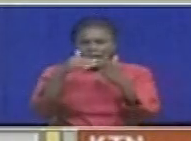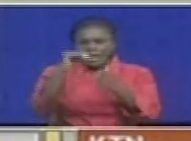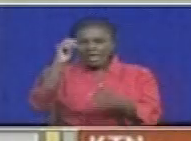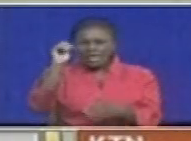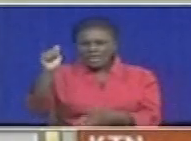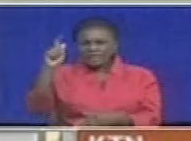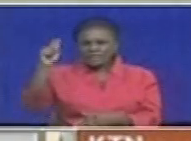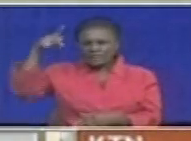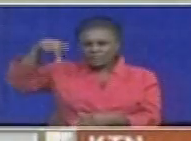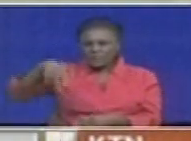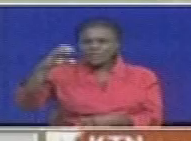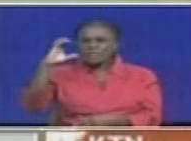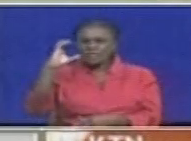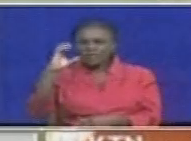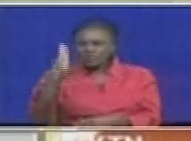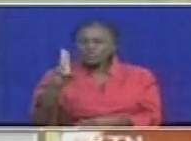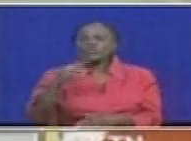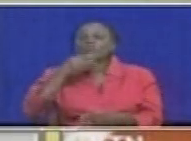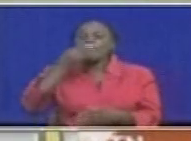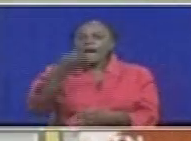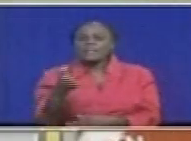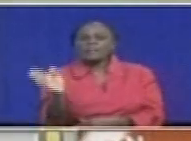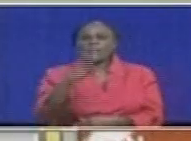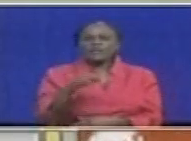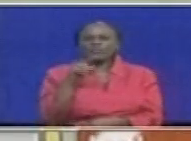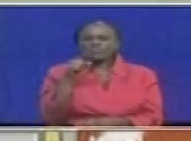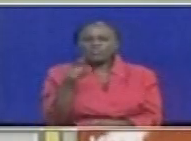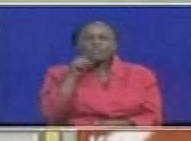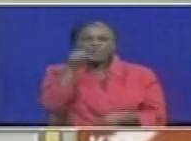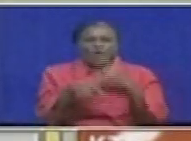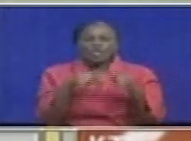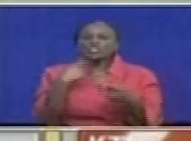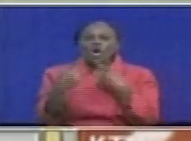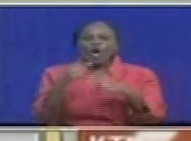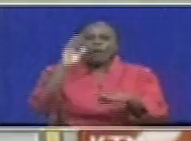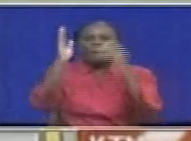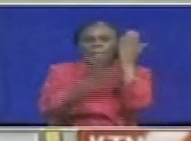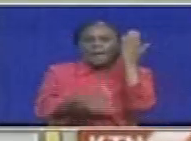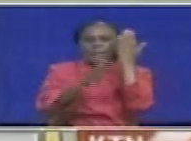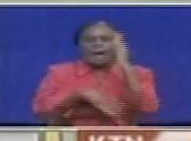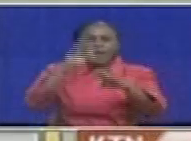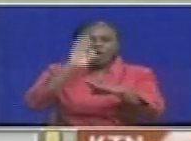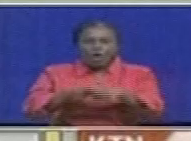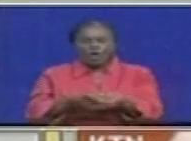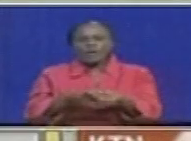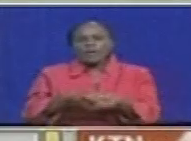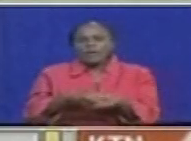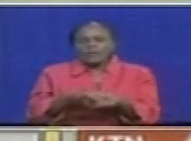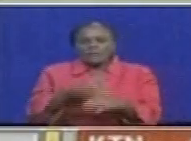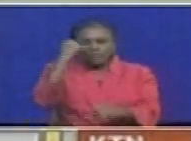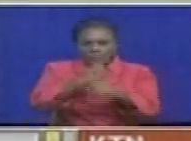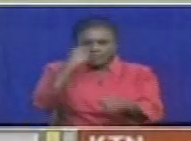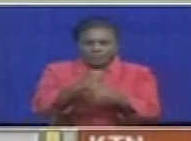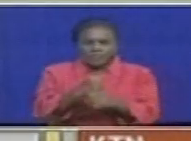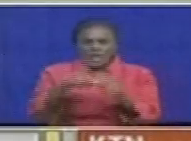ATPU kujibu tuhuma zinazomkabili za kuchochea wananchi kuhusiana na msako wa polisi unaoendelea. Kulingana na wakili